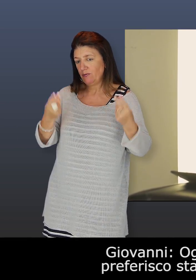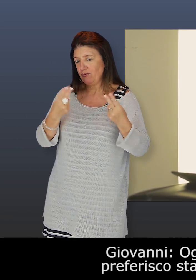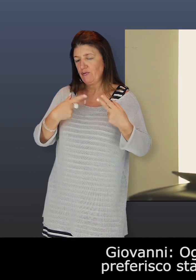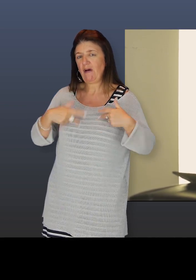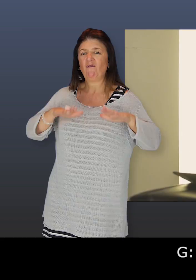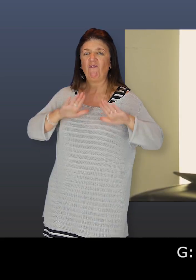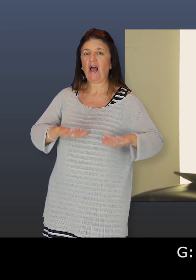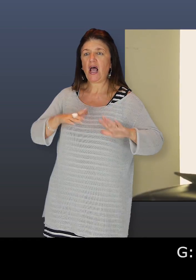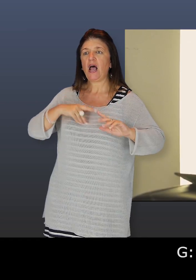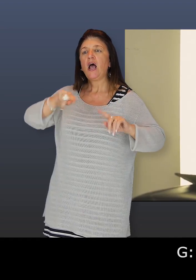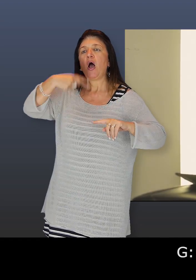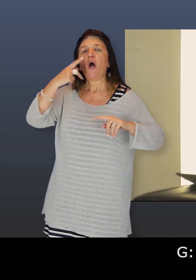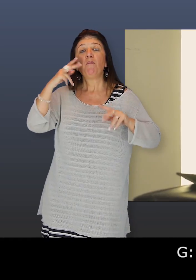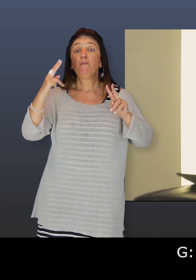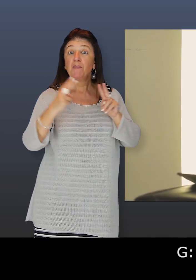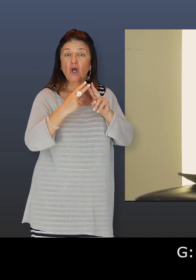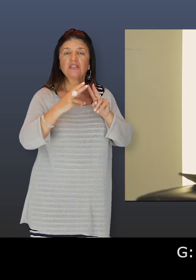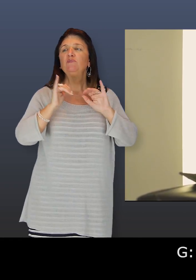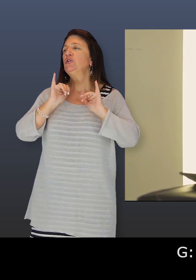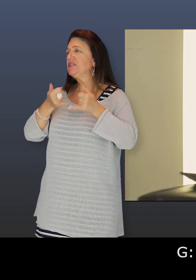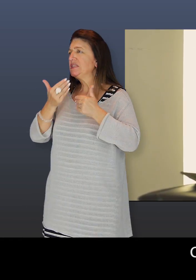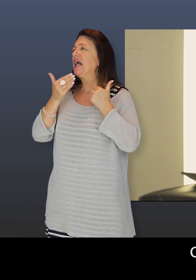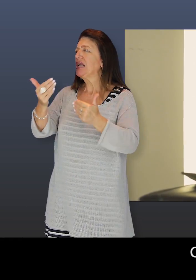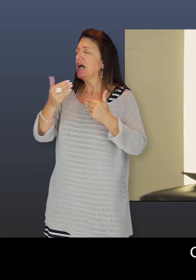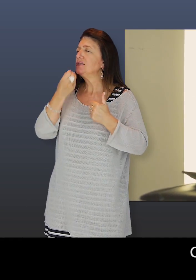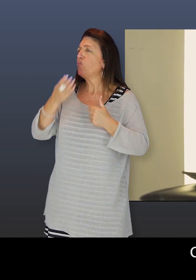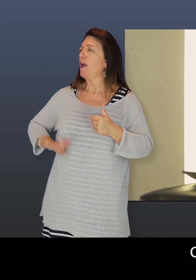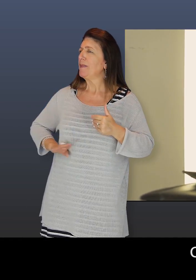Facciamo la prossima, Grazie, buon appetito. Grazie a te.